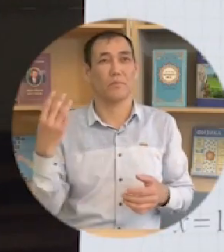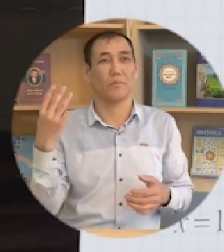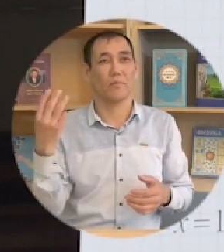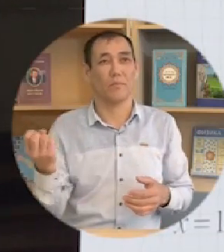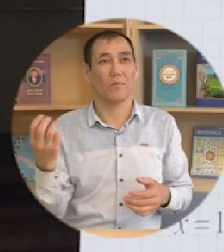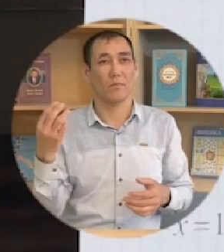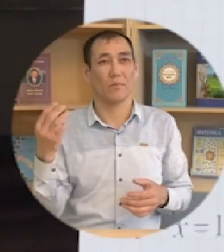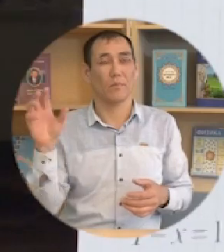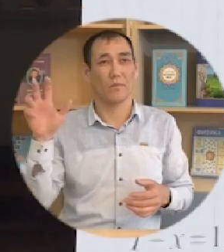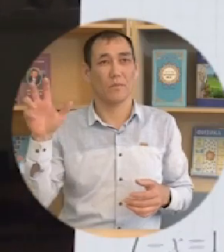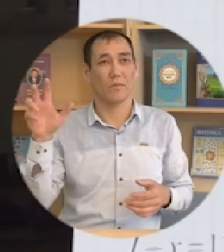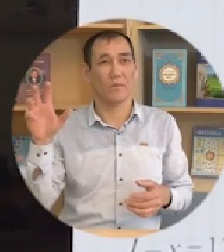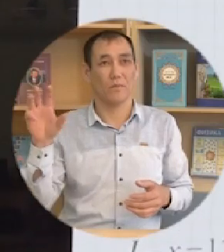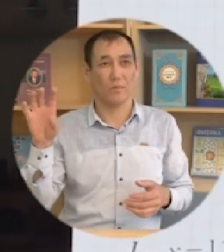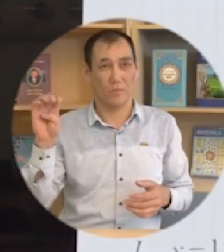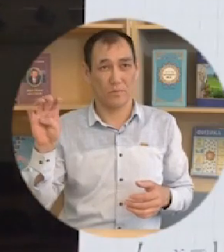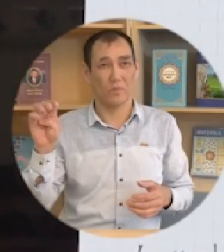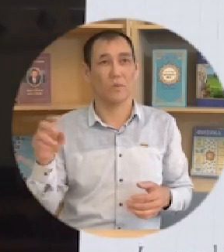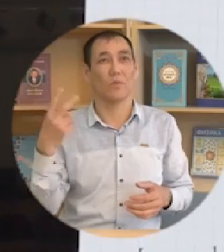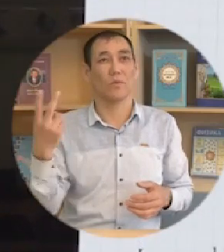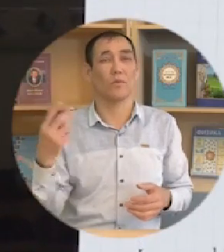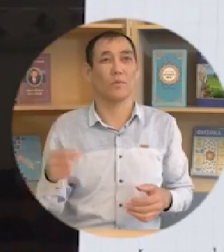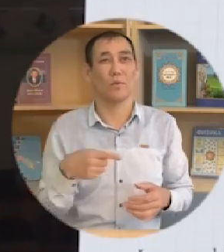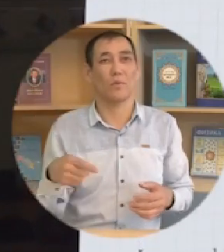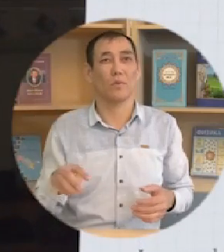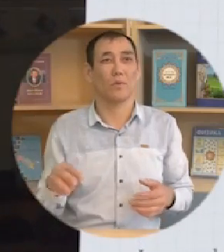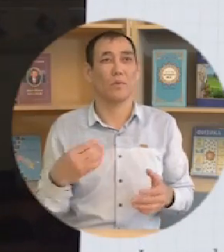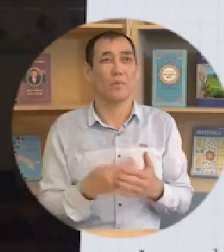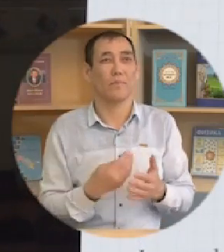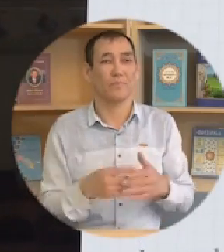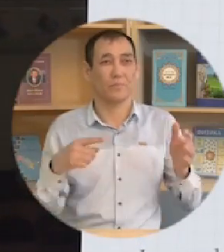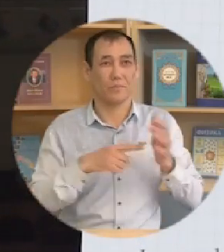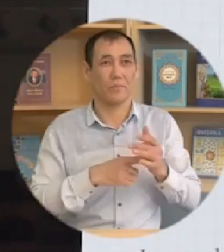402 мәселені қарайық. Көбеймесі